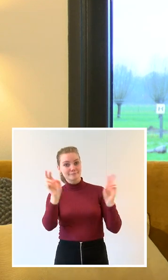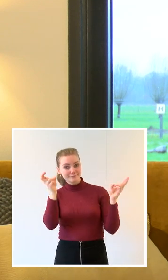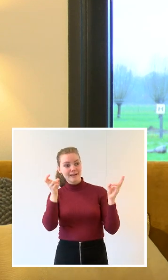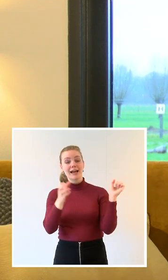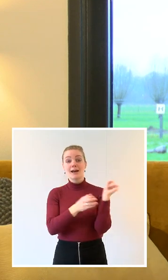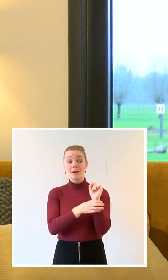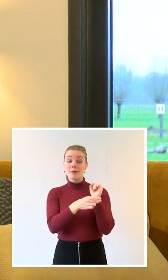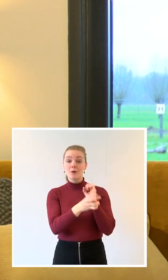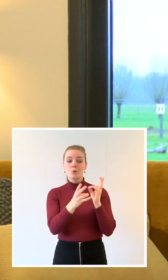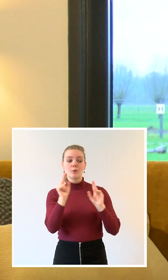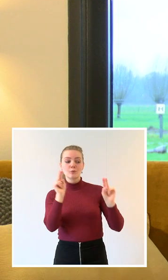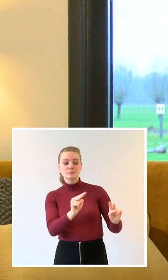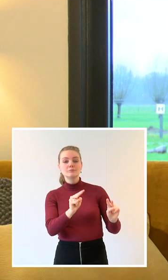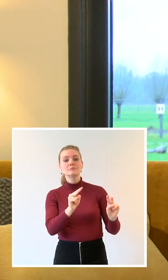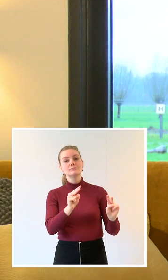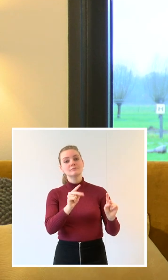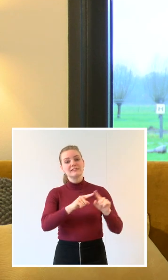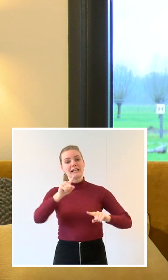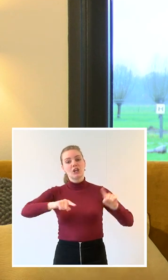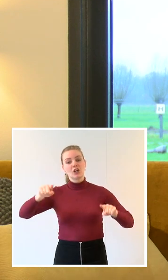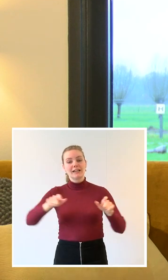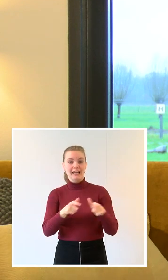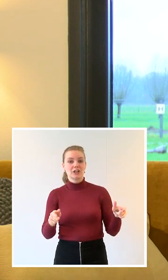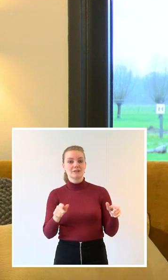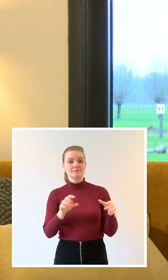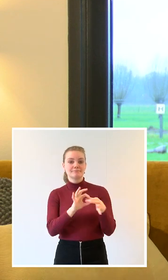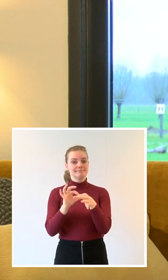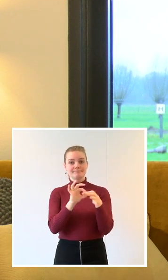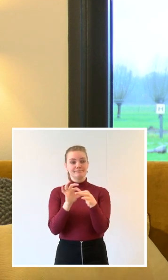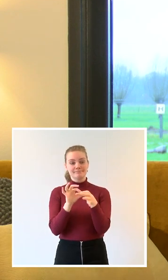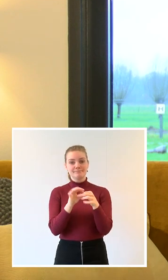factoren. En die wil ik bij langslopen.